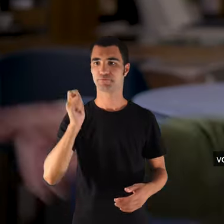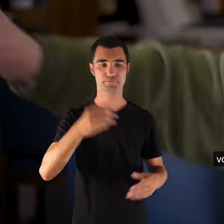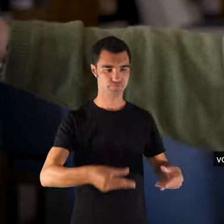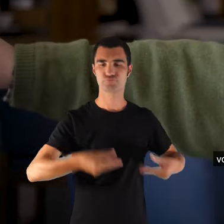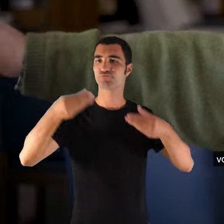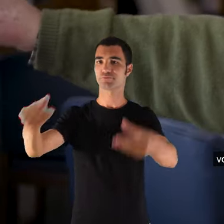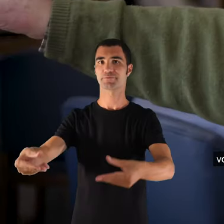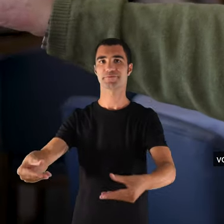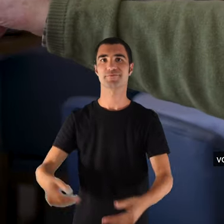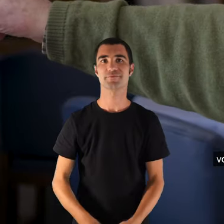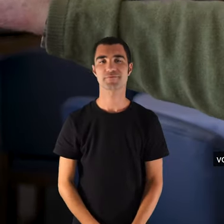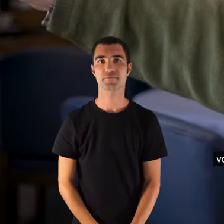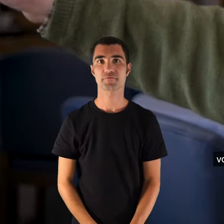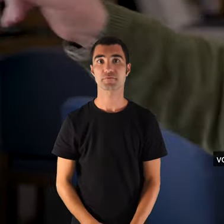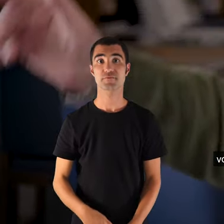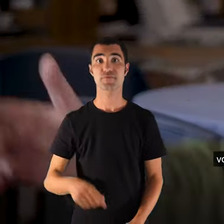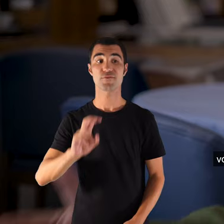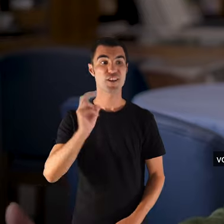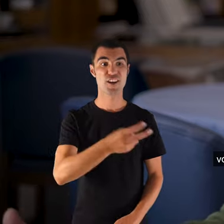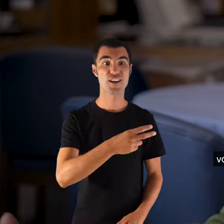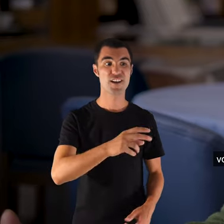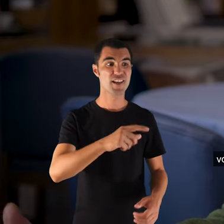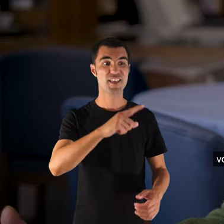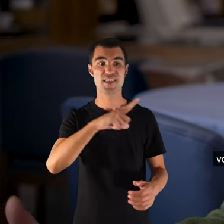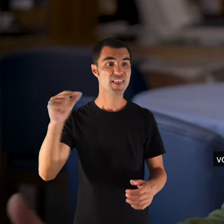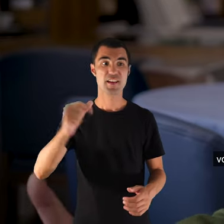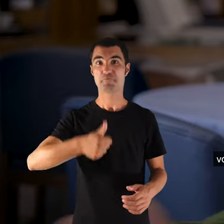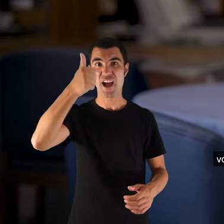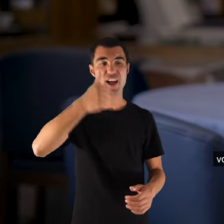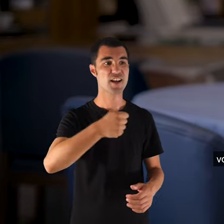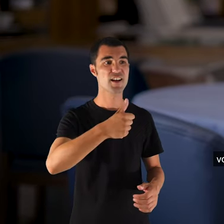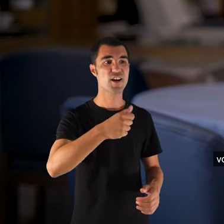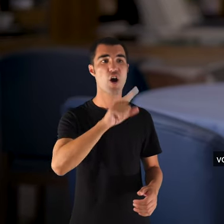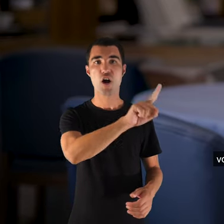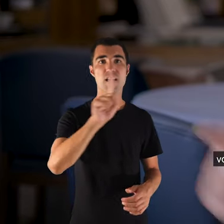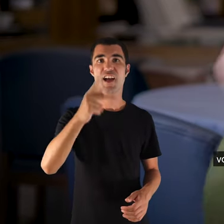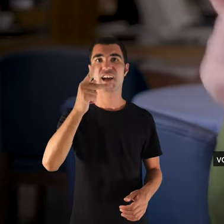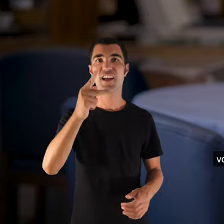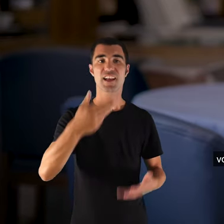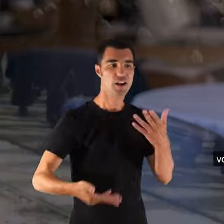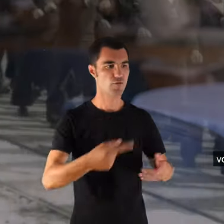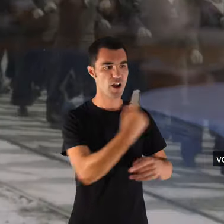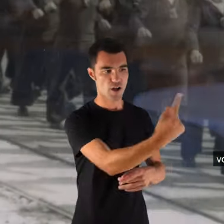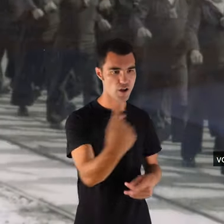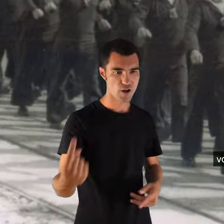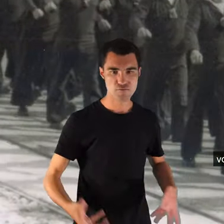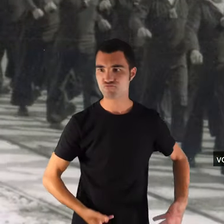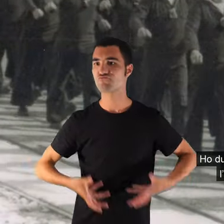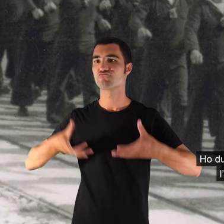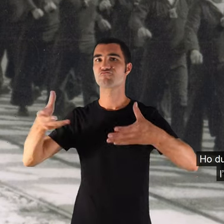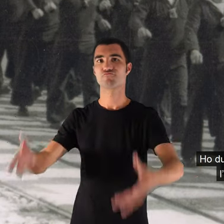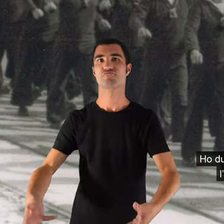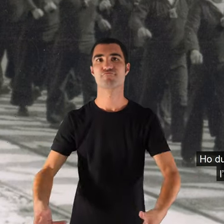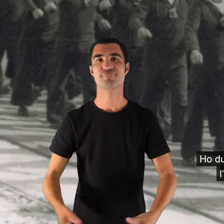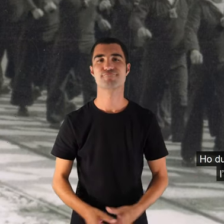Però un dia vaig agafar 100 i pico de bonítols de 2 quilos cada un. I no m'ho posava en cap de muntar. Ho